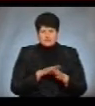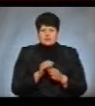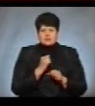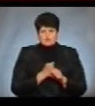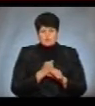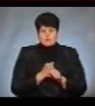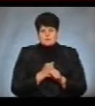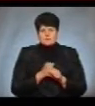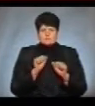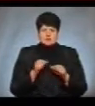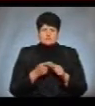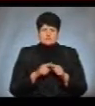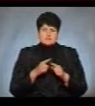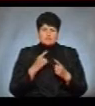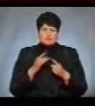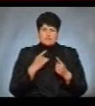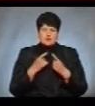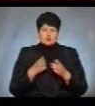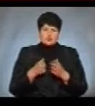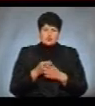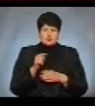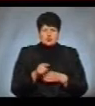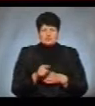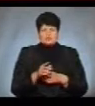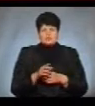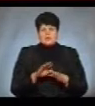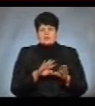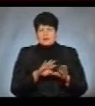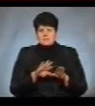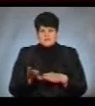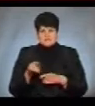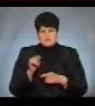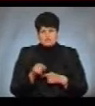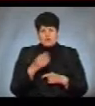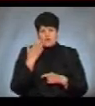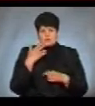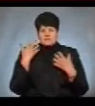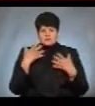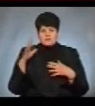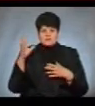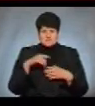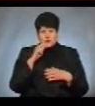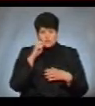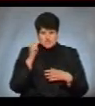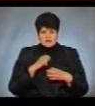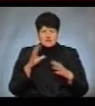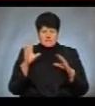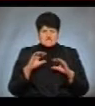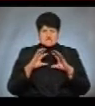говорити про це до того, щоб запобігти, а не після того, так, коли вже вся Україна, весь світ сьогодні